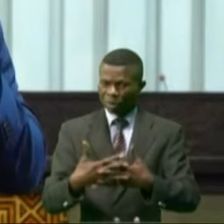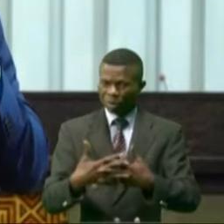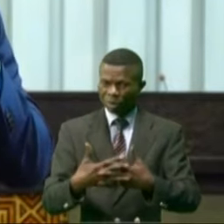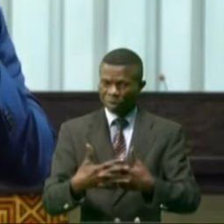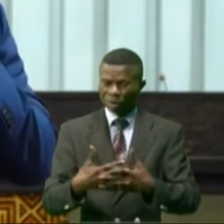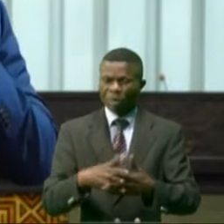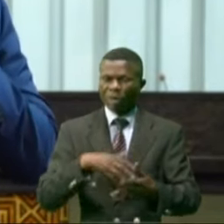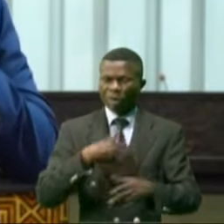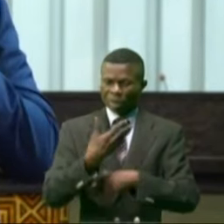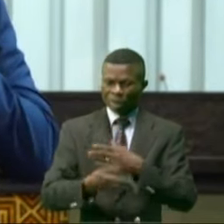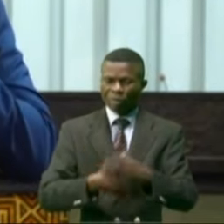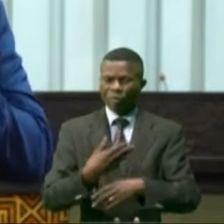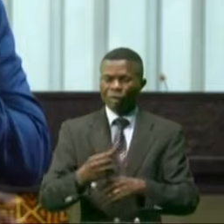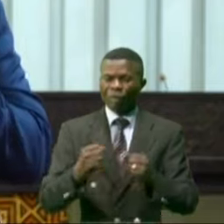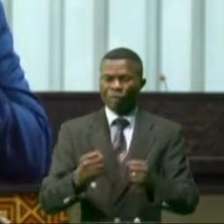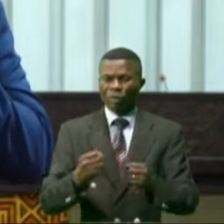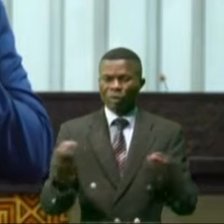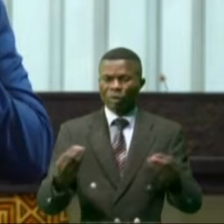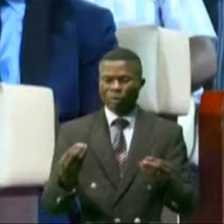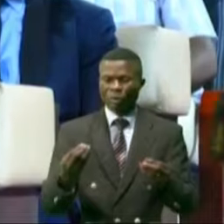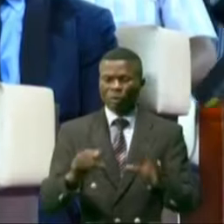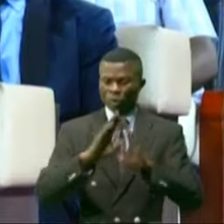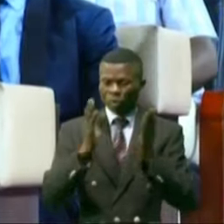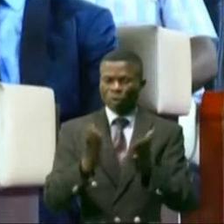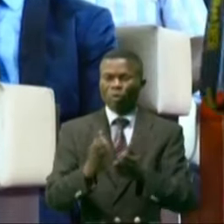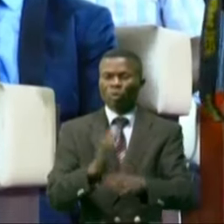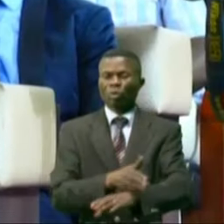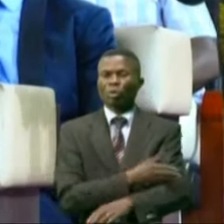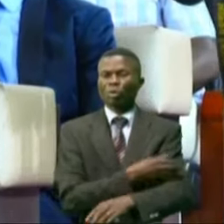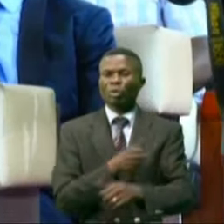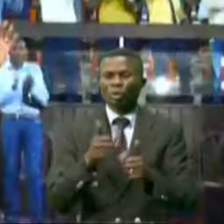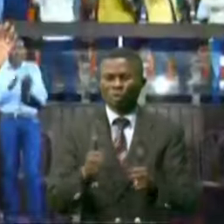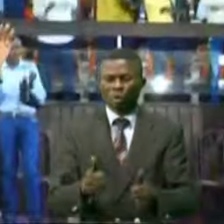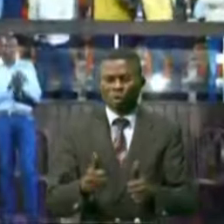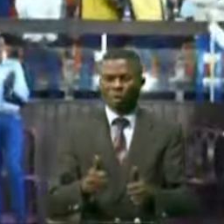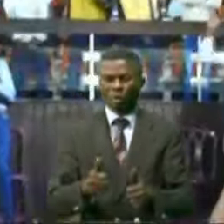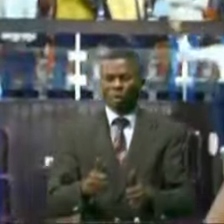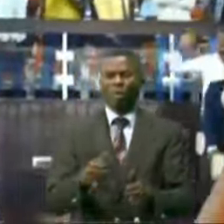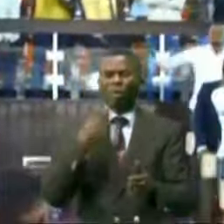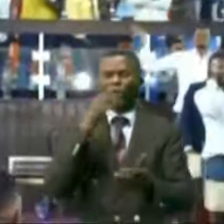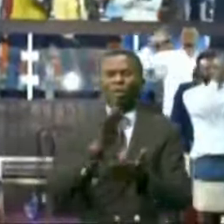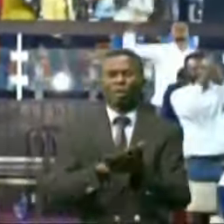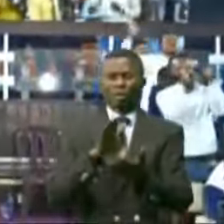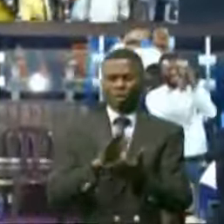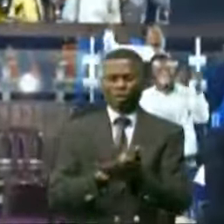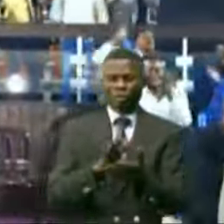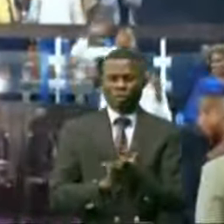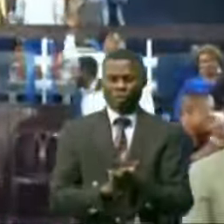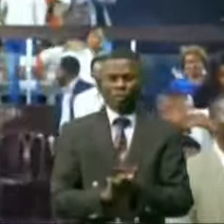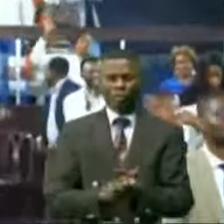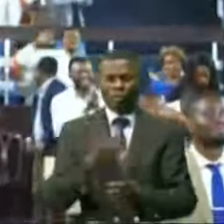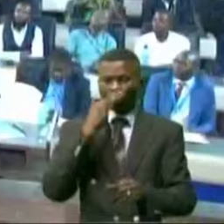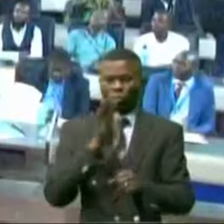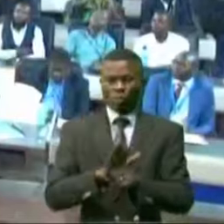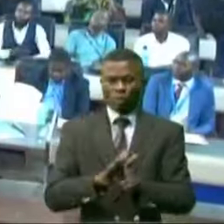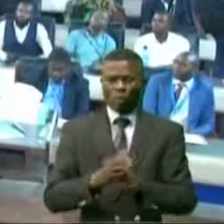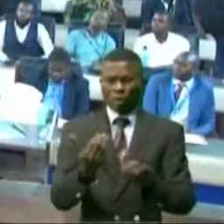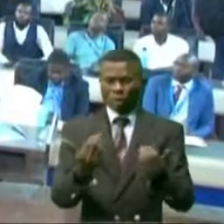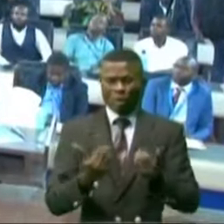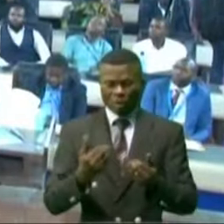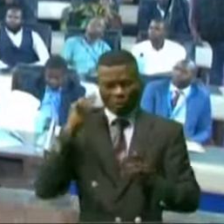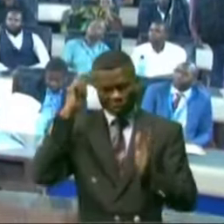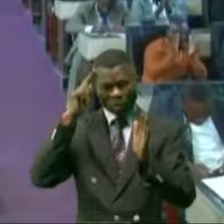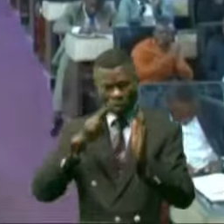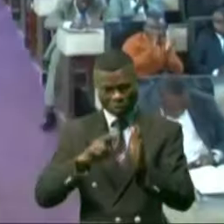d'agir pour que nous puissions tourner ces chapitres très rapidement. Rassurés sur la volonté ferme du gouvernement